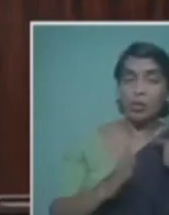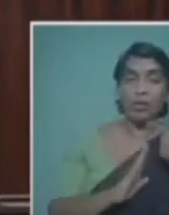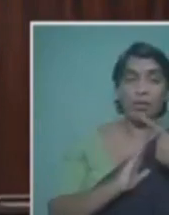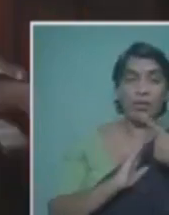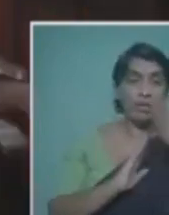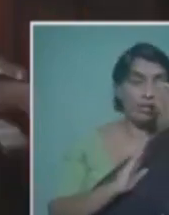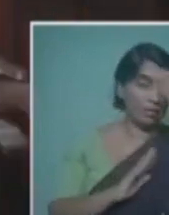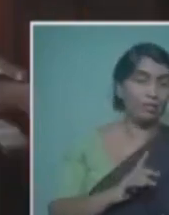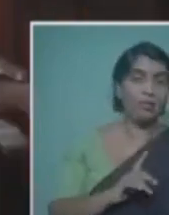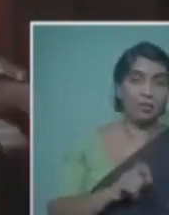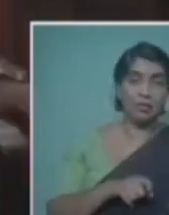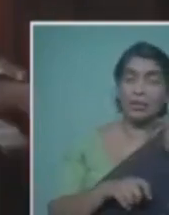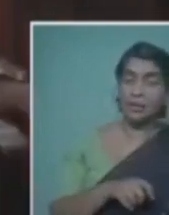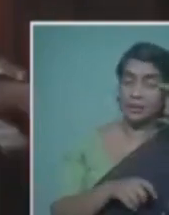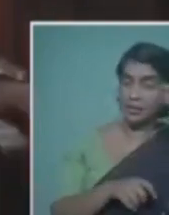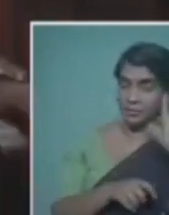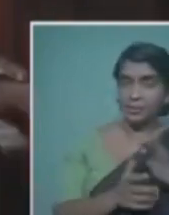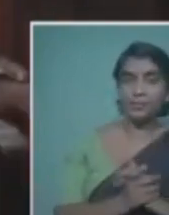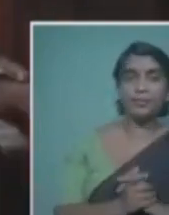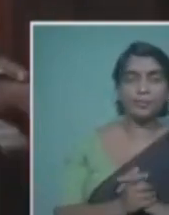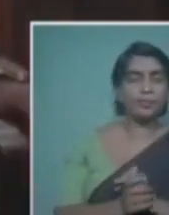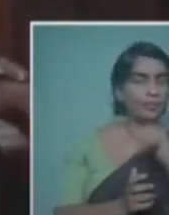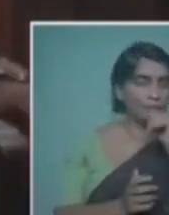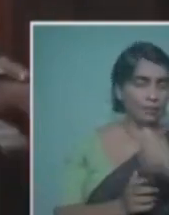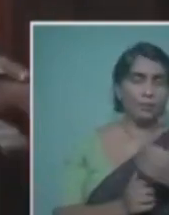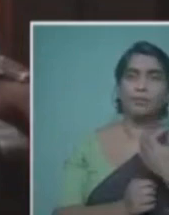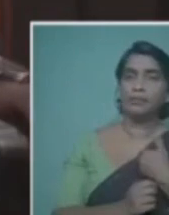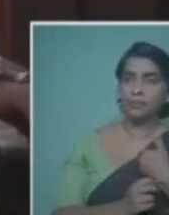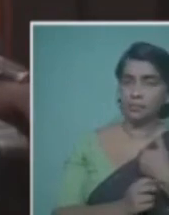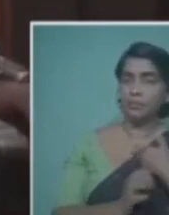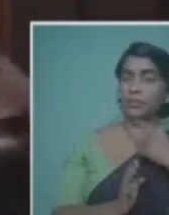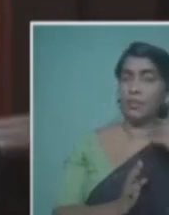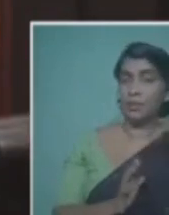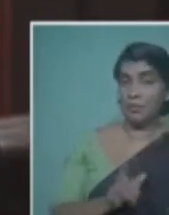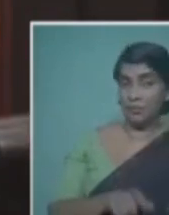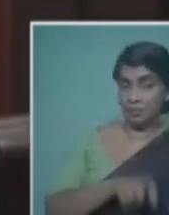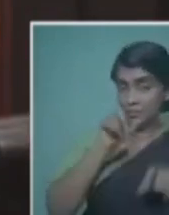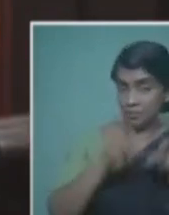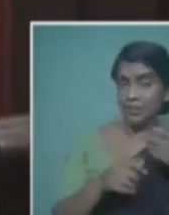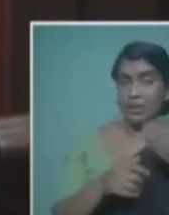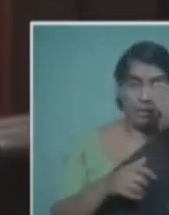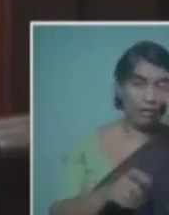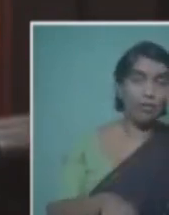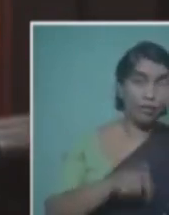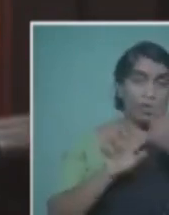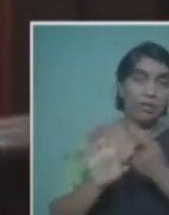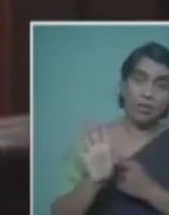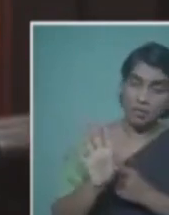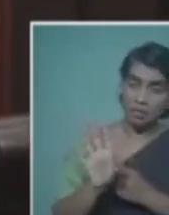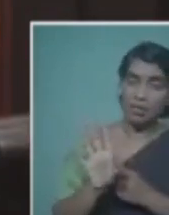கூற வேண்டும். உண்மையிலே எங்களுடைய மாவீரர்கள், எங்களுடைய தமிழ் இளைஞர்கள்